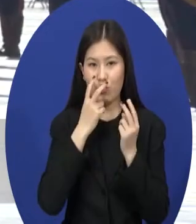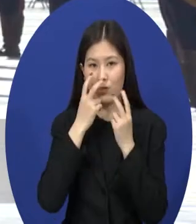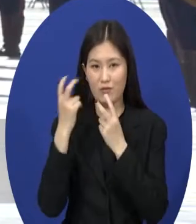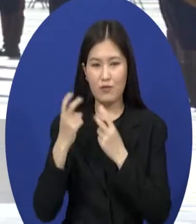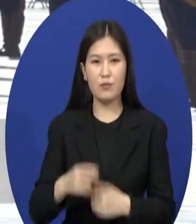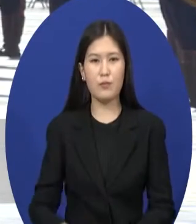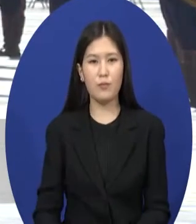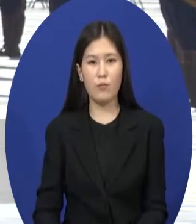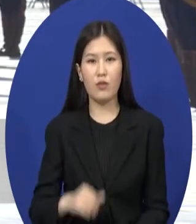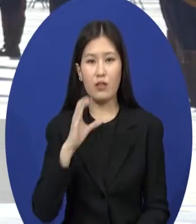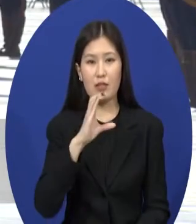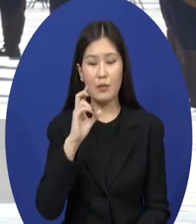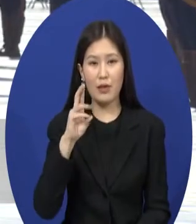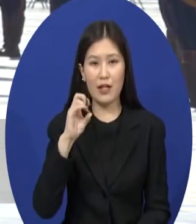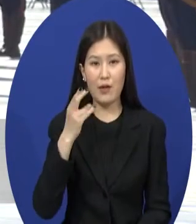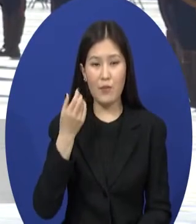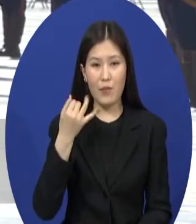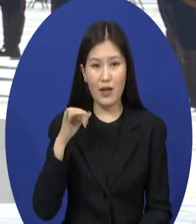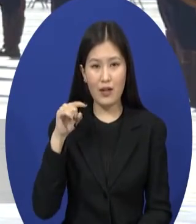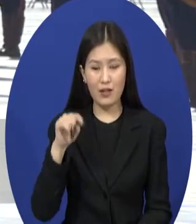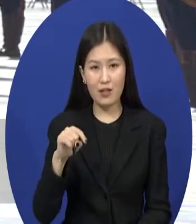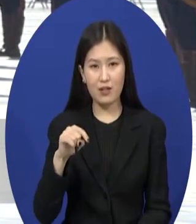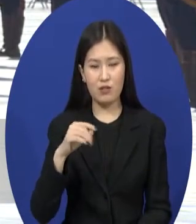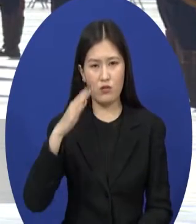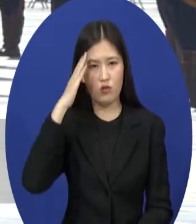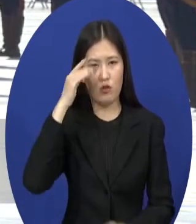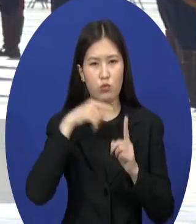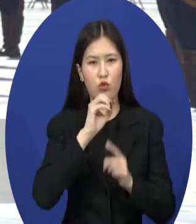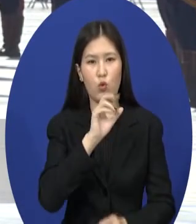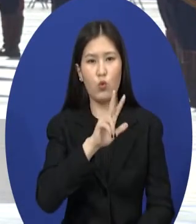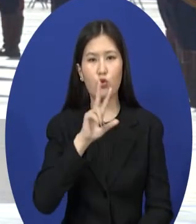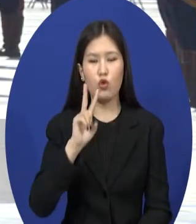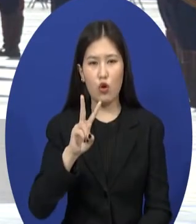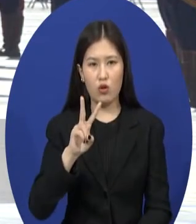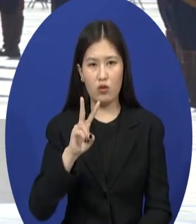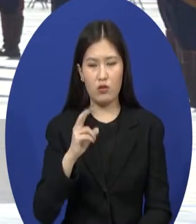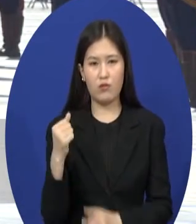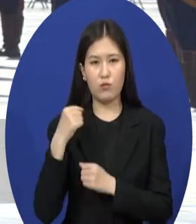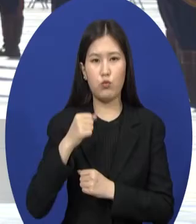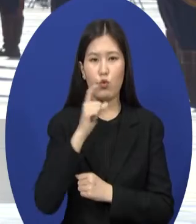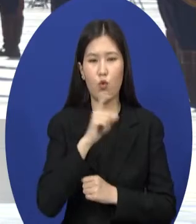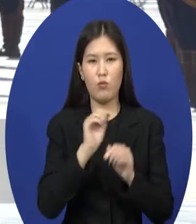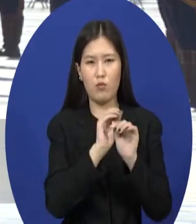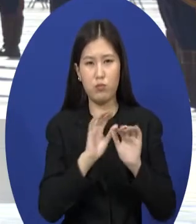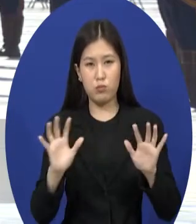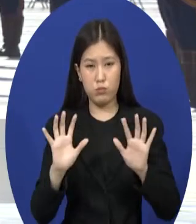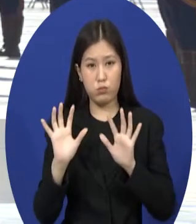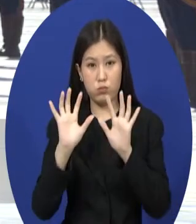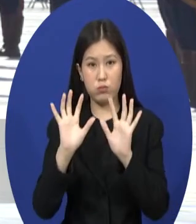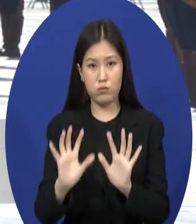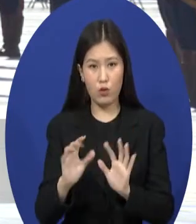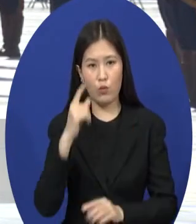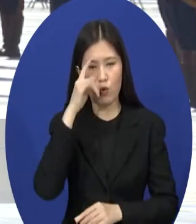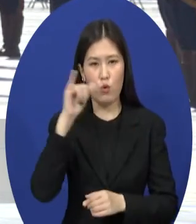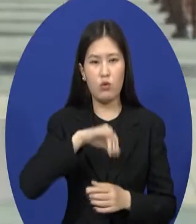Ингээд Сүхбаатарын талбай дээр зэвсэг төвчний тэг 32 дугаар ангийн хүндэт харуулын тусгаар Монгол улсын төрийн далбааг хүндэтгэлтэйгээр